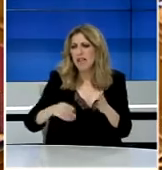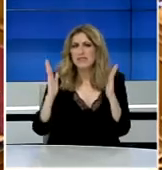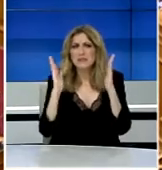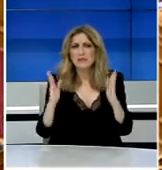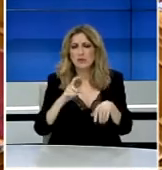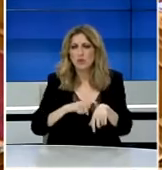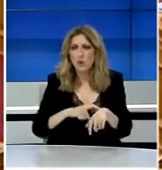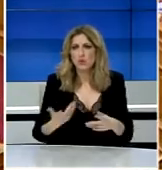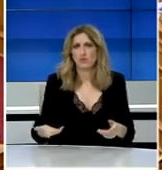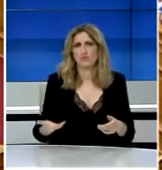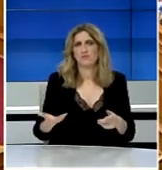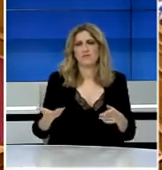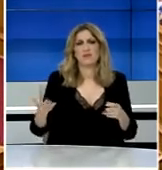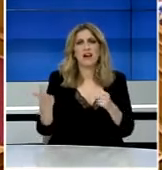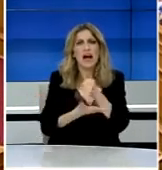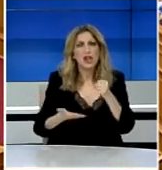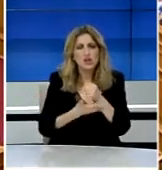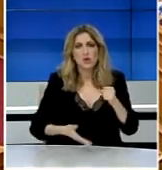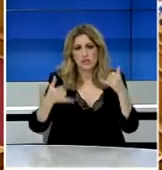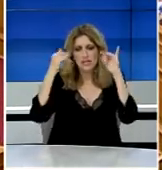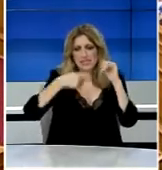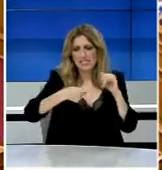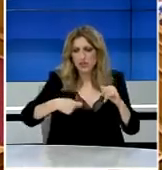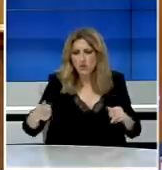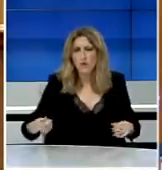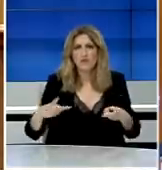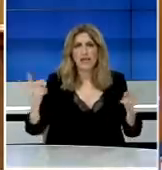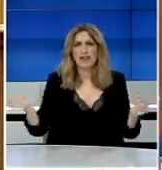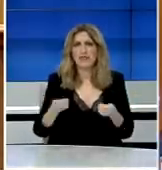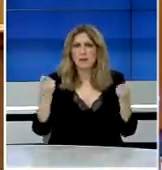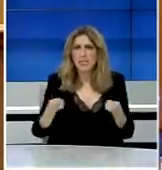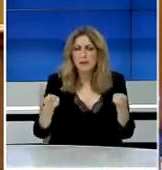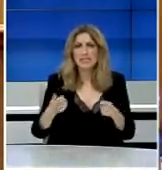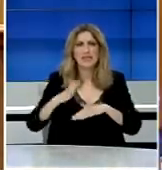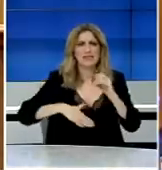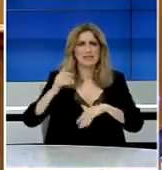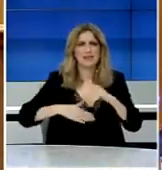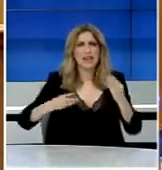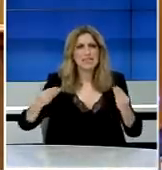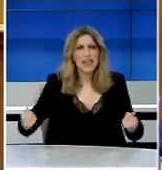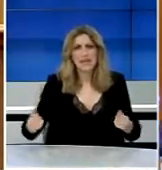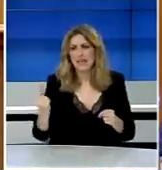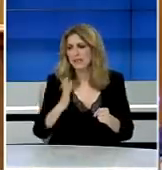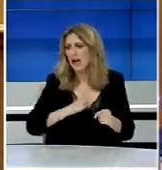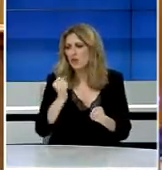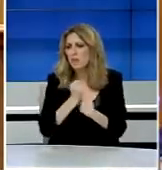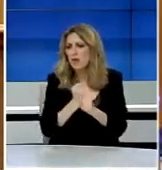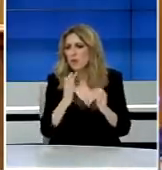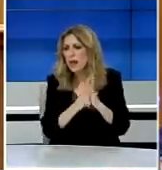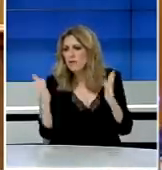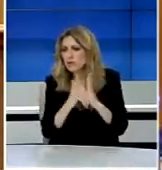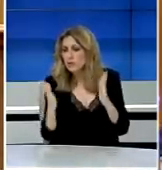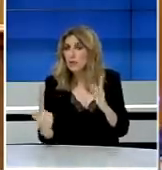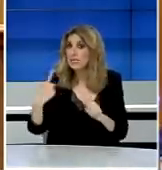στον τουρισμό, αγρότες, κτηνοτρόφοι, πληττόμενοι ελεύθεροι επαγγελματίες, καλλιτέχνες. Όλοι αυτοί και άτομα με